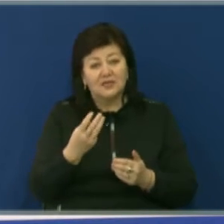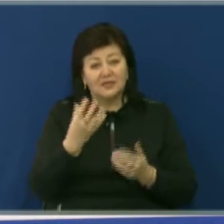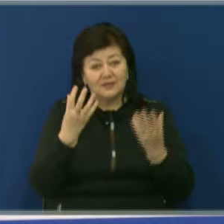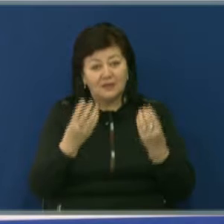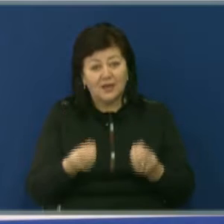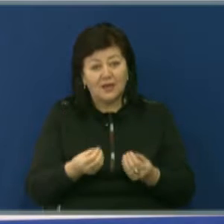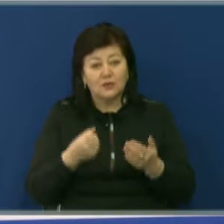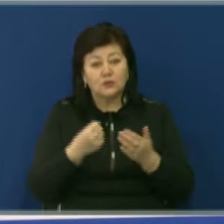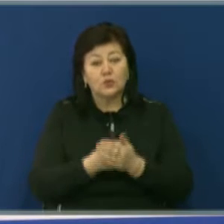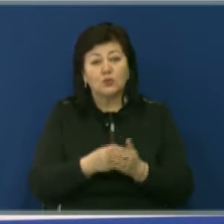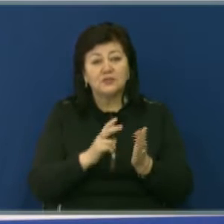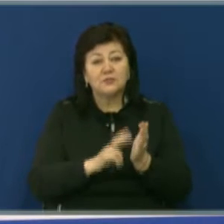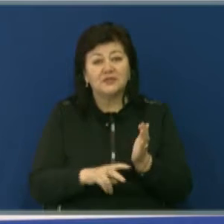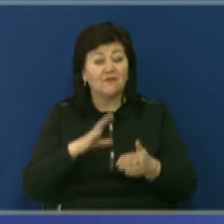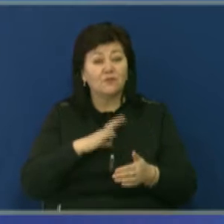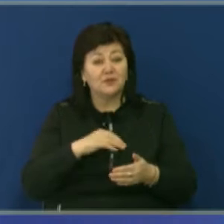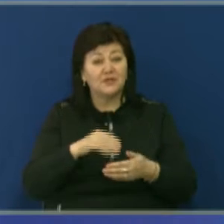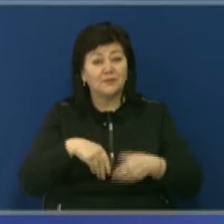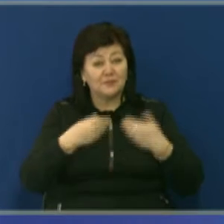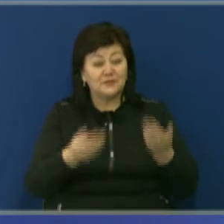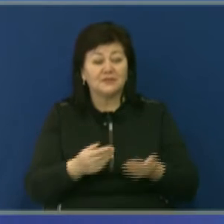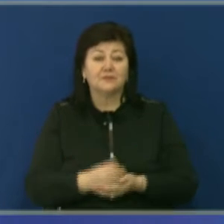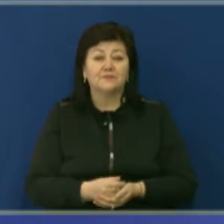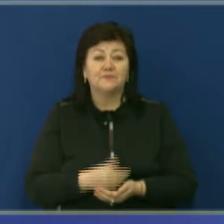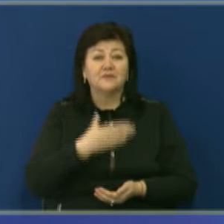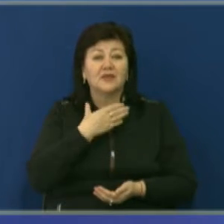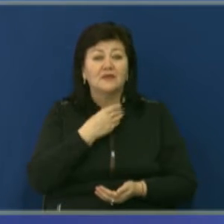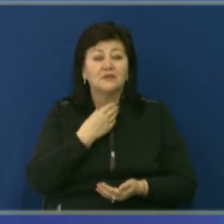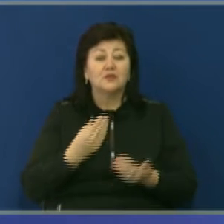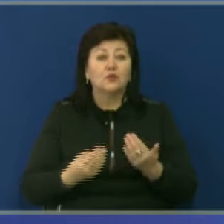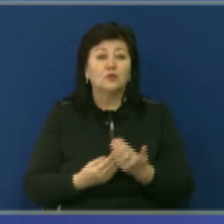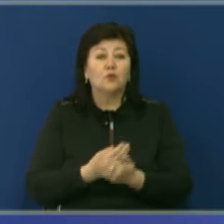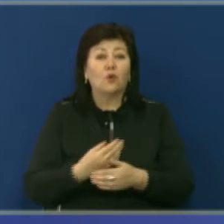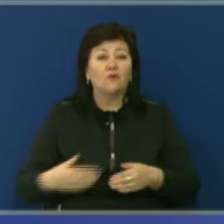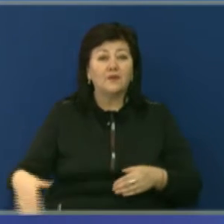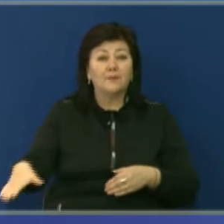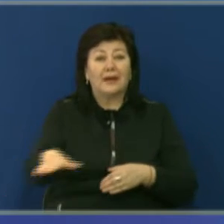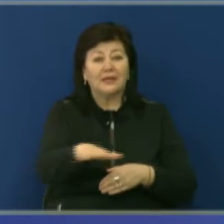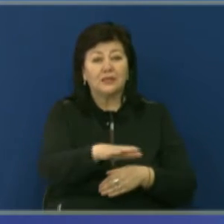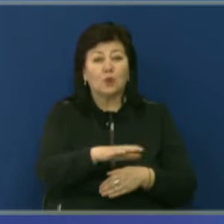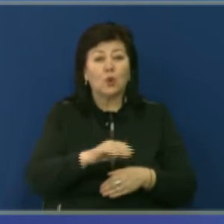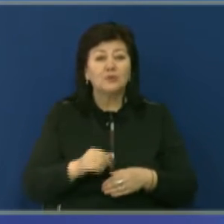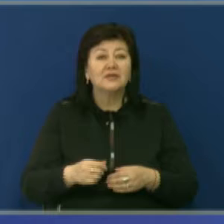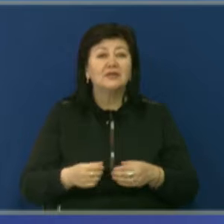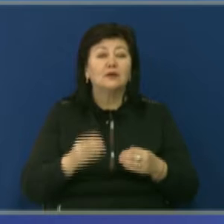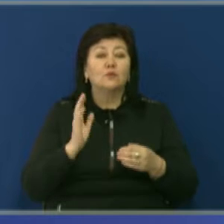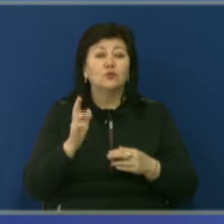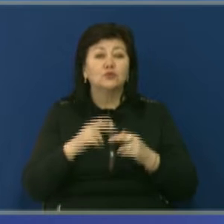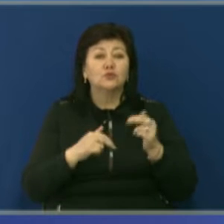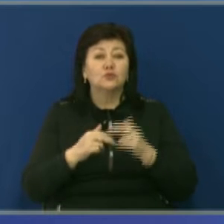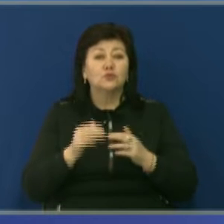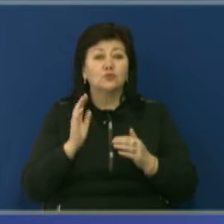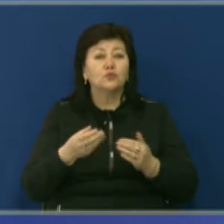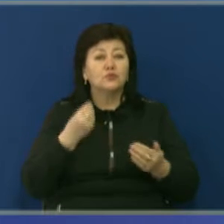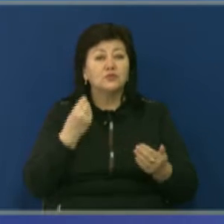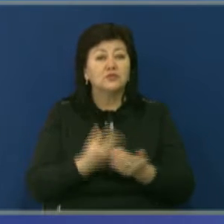аспайтын анықтаманың болуы міндетті. Семей қаласында жаңа полигон салу құны Батыс Қазақстан облысындағы полигоннан 11 есе